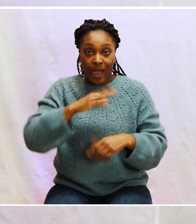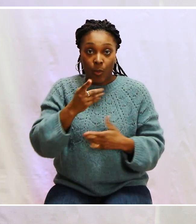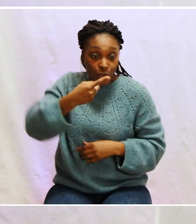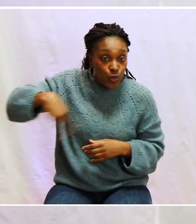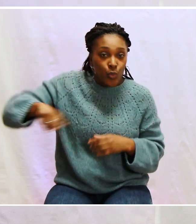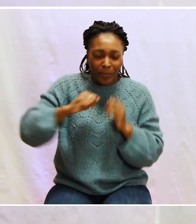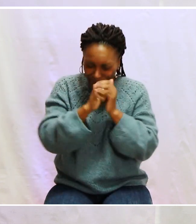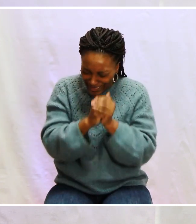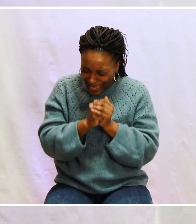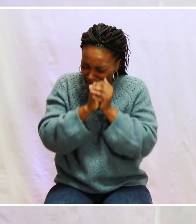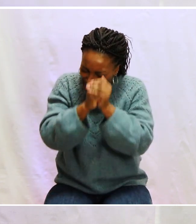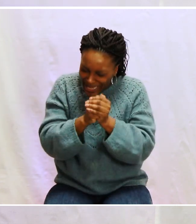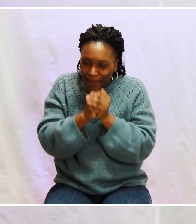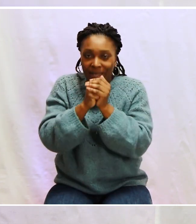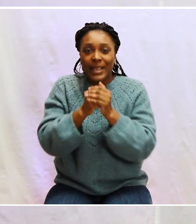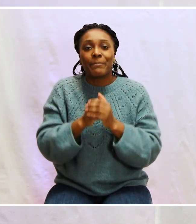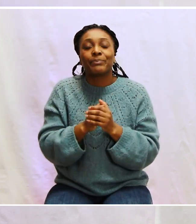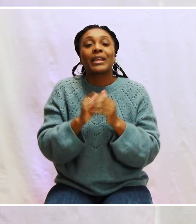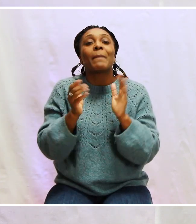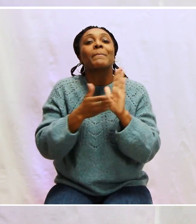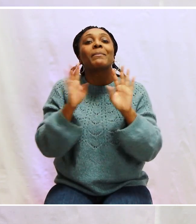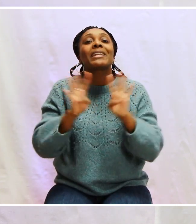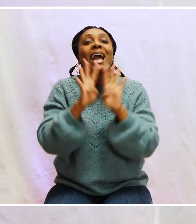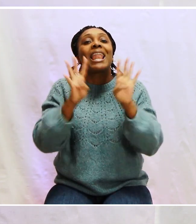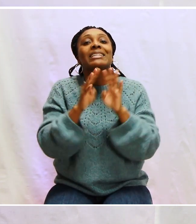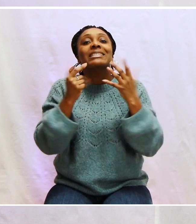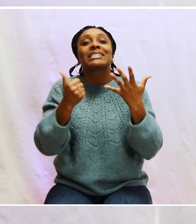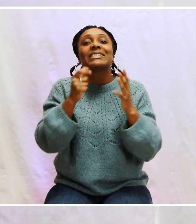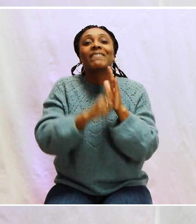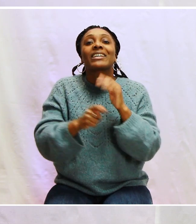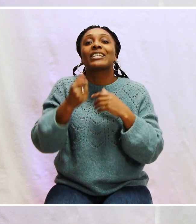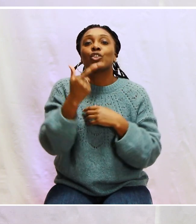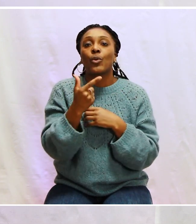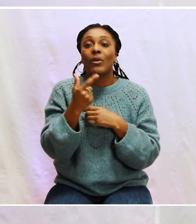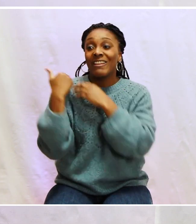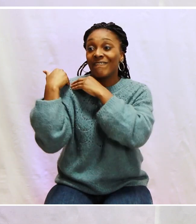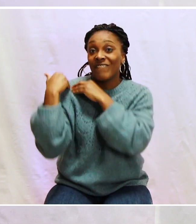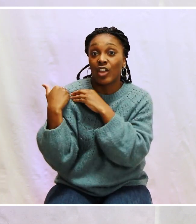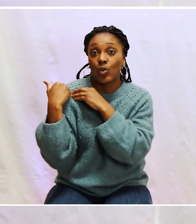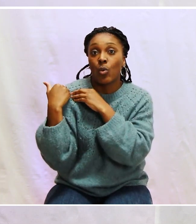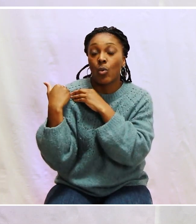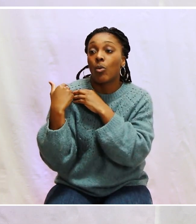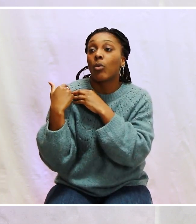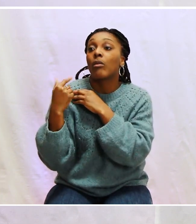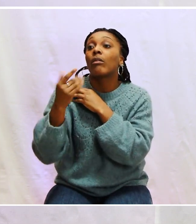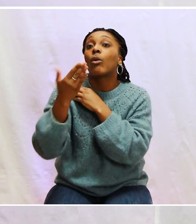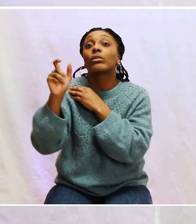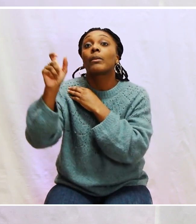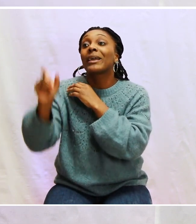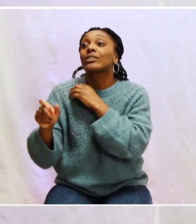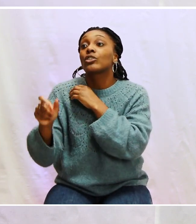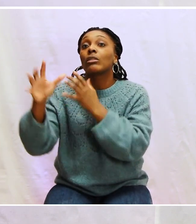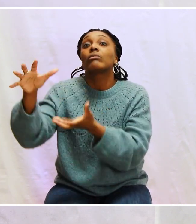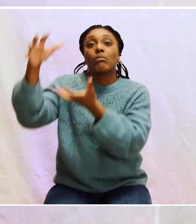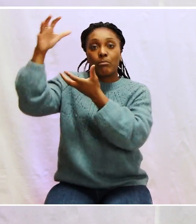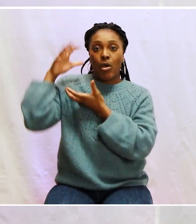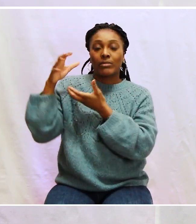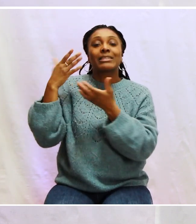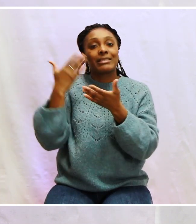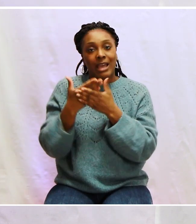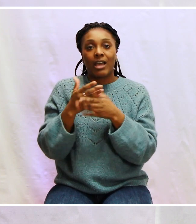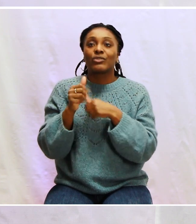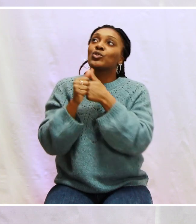l'ombre. Galates 6.2, portez les fardeaux les uns des autres et vous accomplirez ainsi la loi de Christ. Amen. C'est